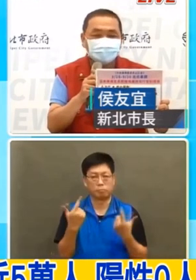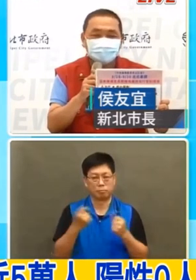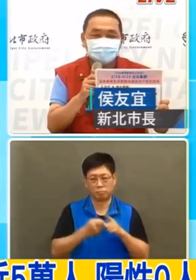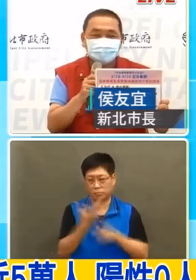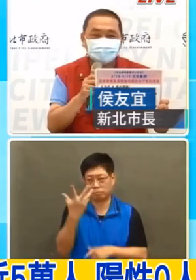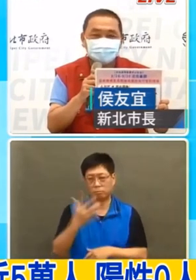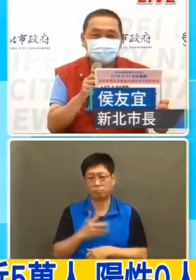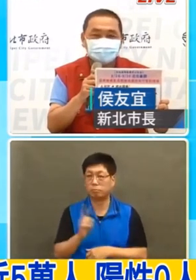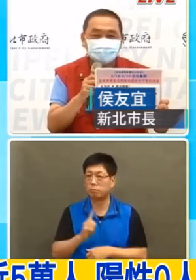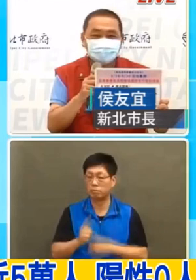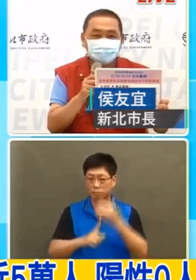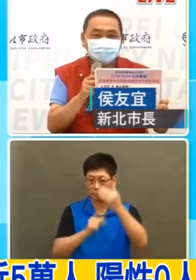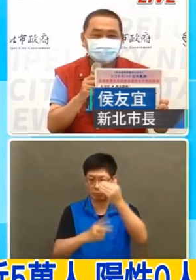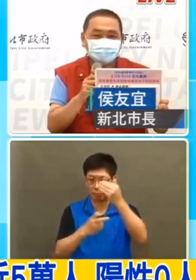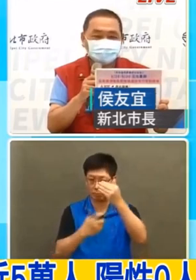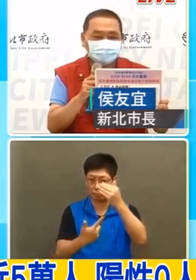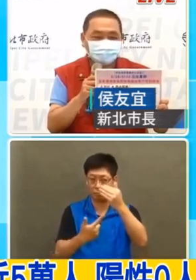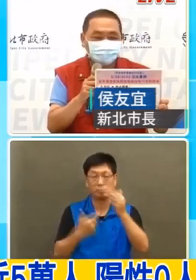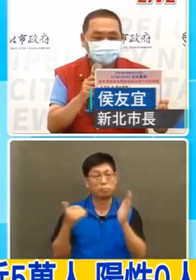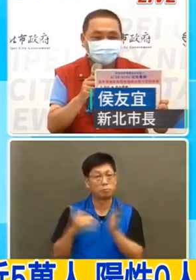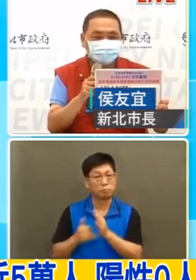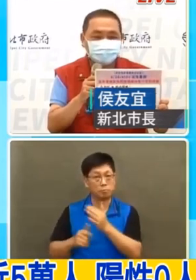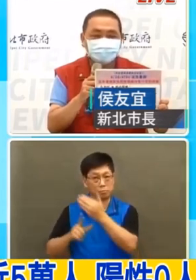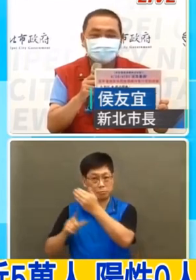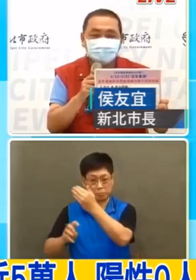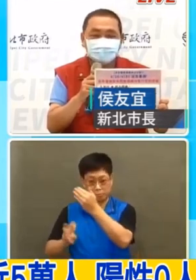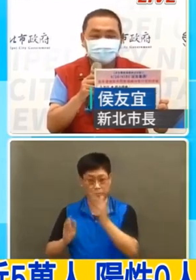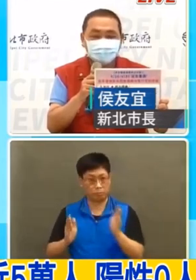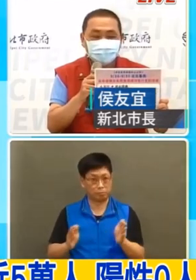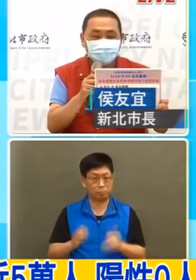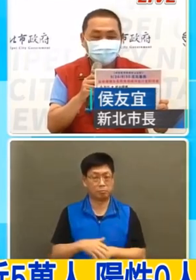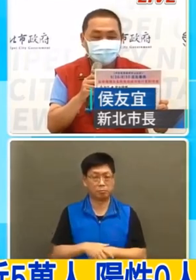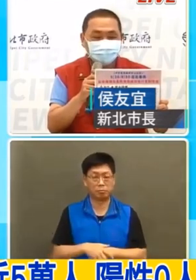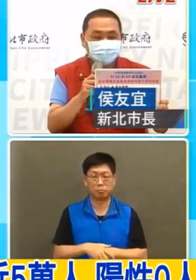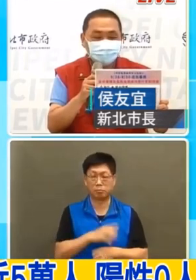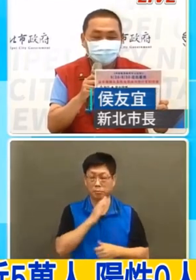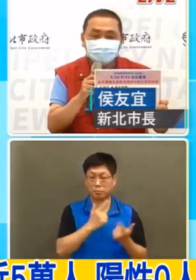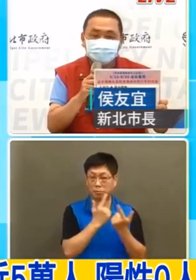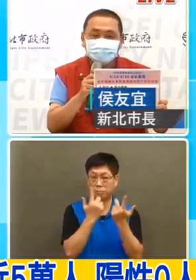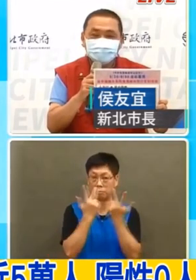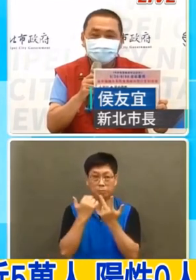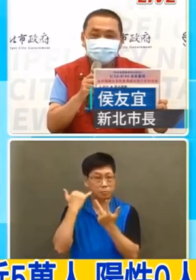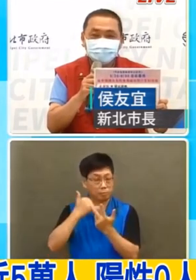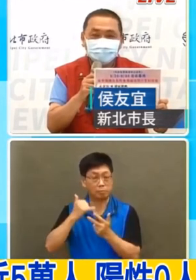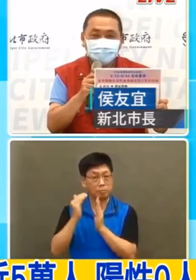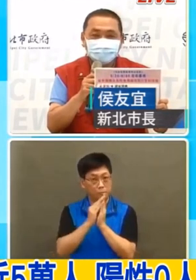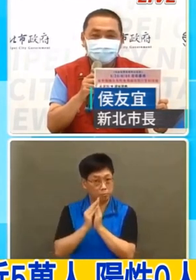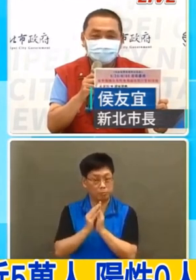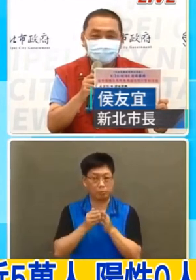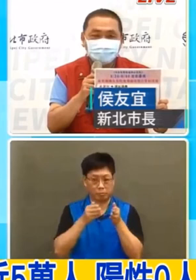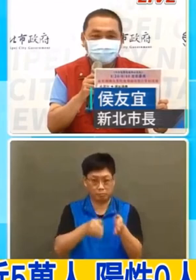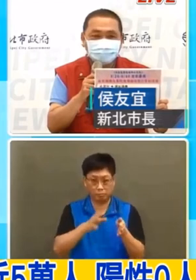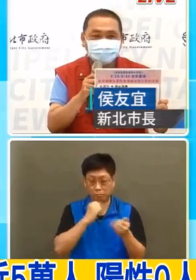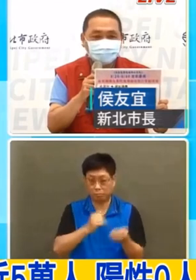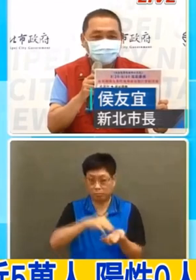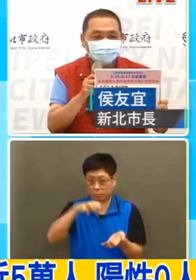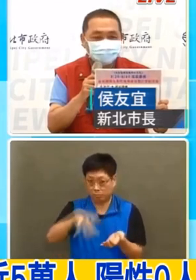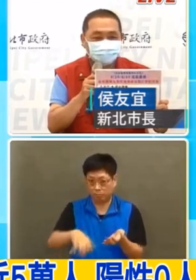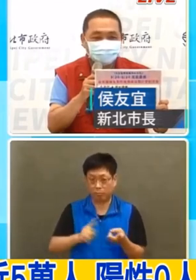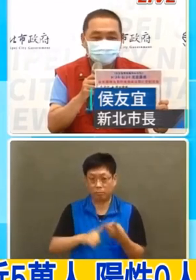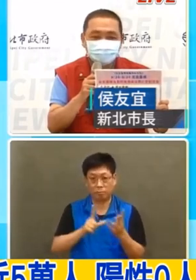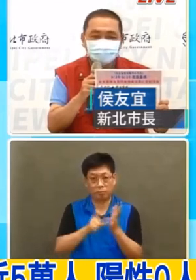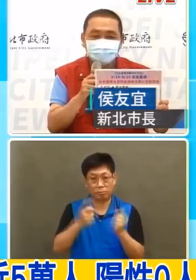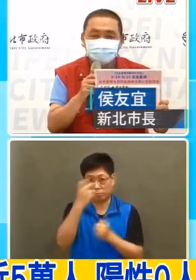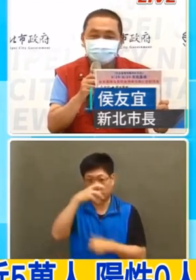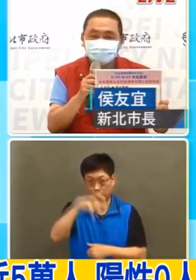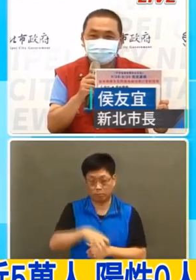告，9月26号到9月30号，北北基桃对医疗机构以及长照